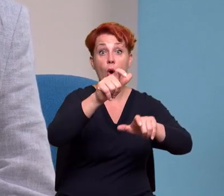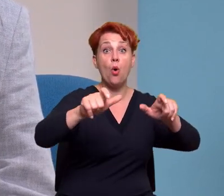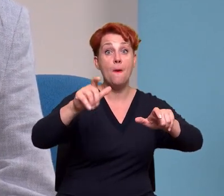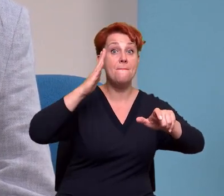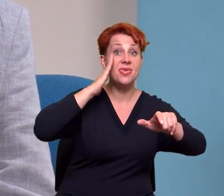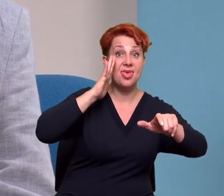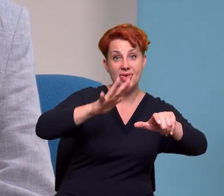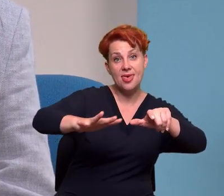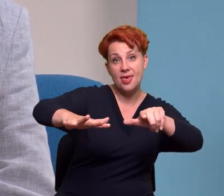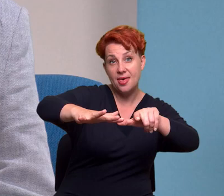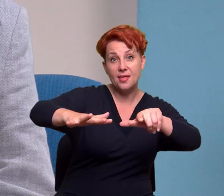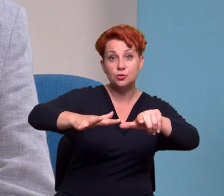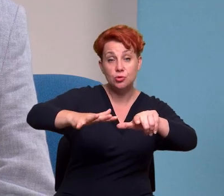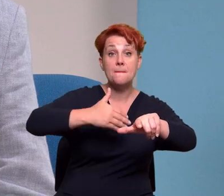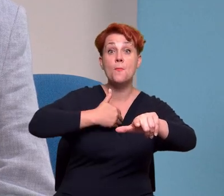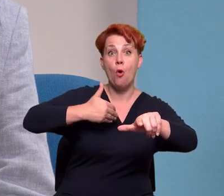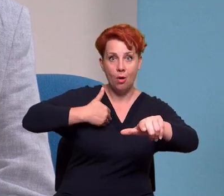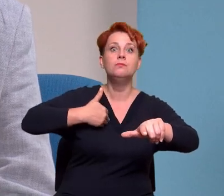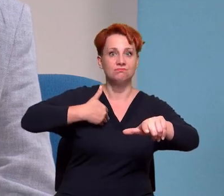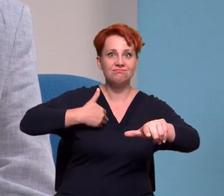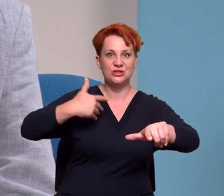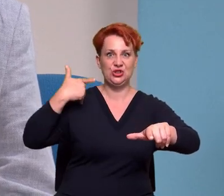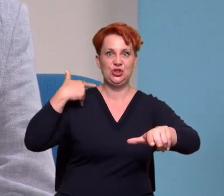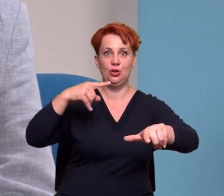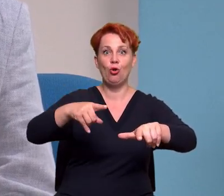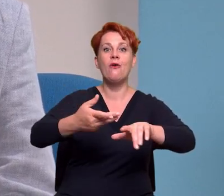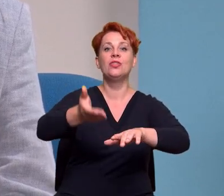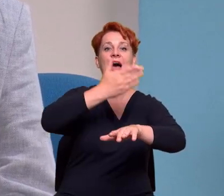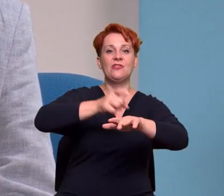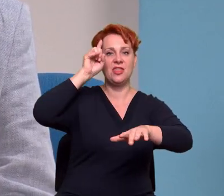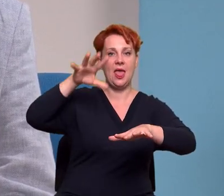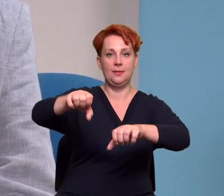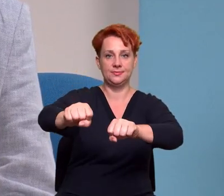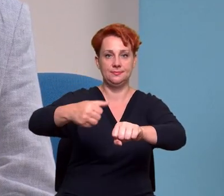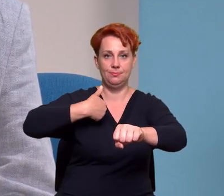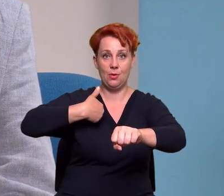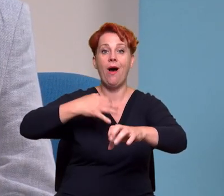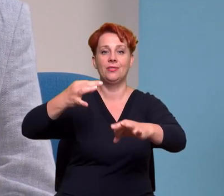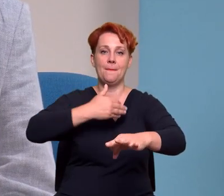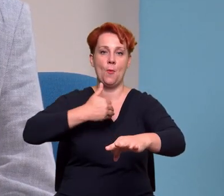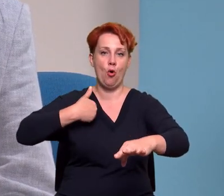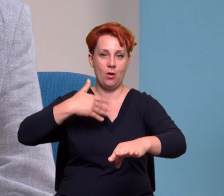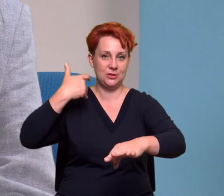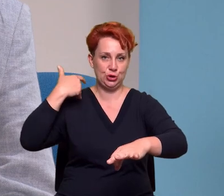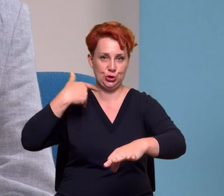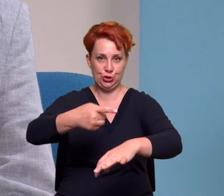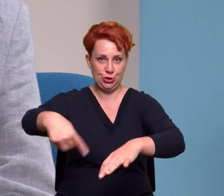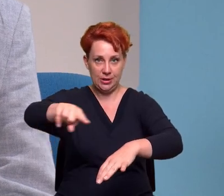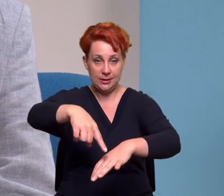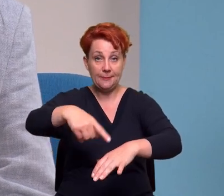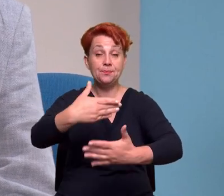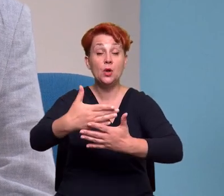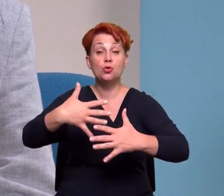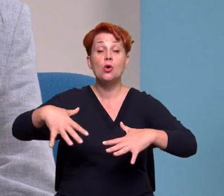mieszkańców Polski żyje na poniemieckim. No i to